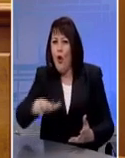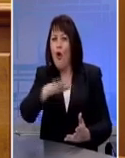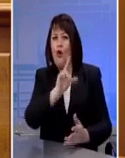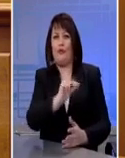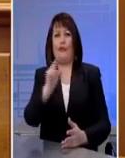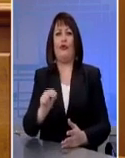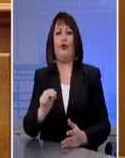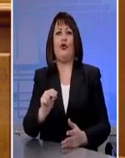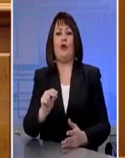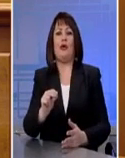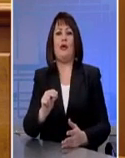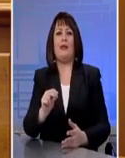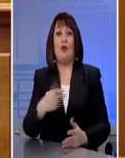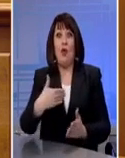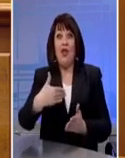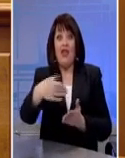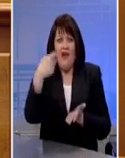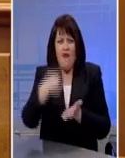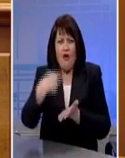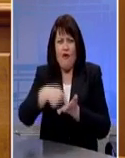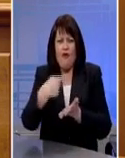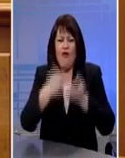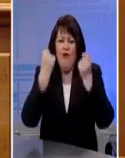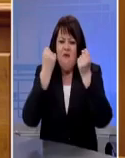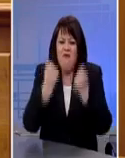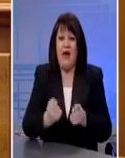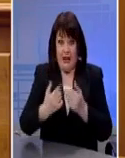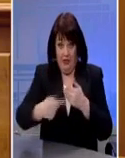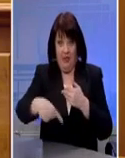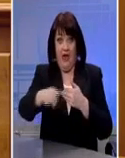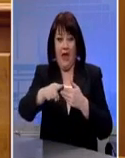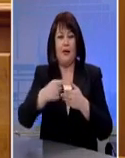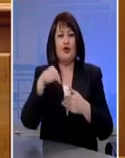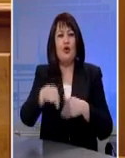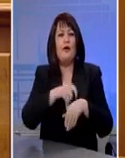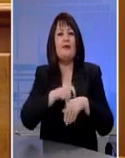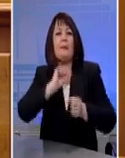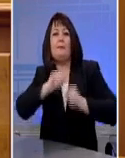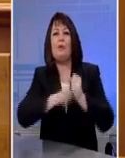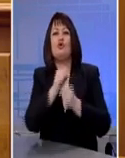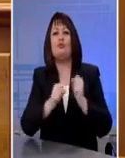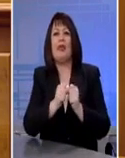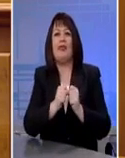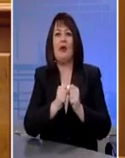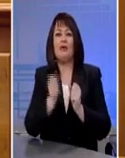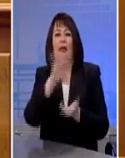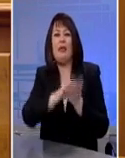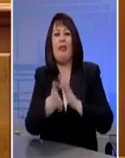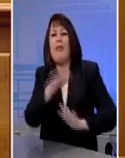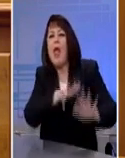επειδή είναι παραμονή φοβερών φόρων και φοβερών βαρών, προσπαθεί να συζητήσουμε ότι πατάσει τη